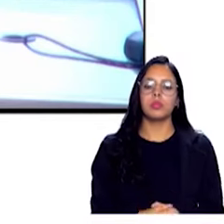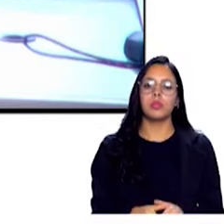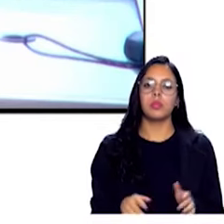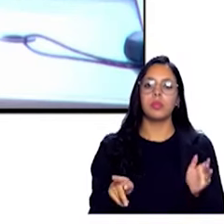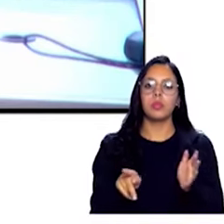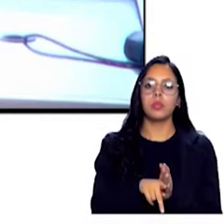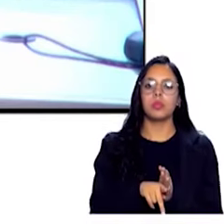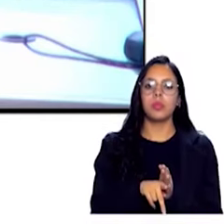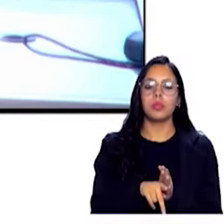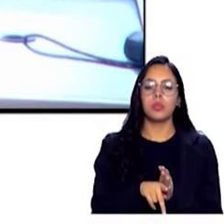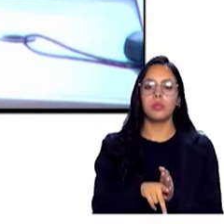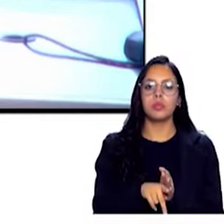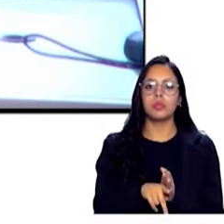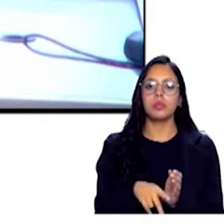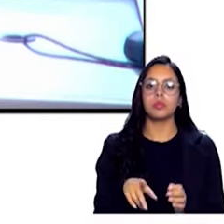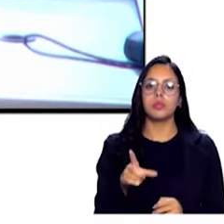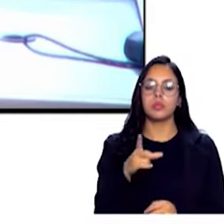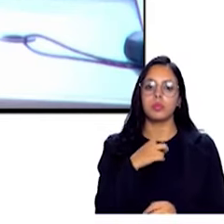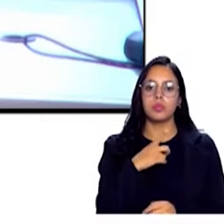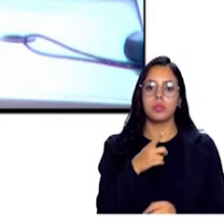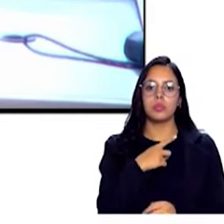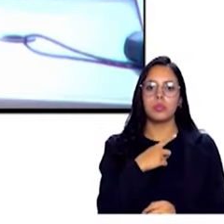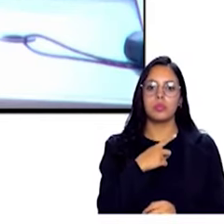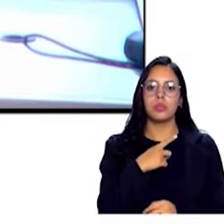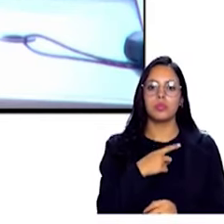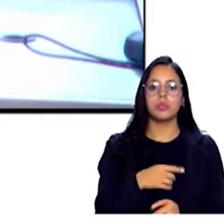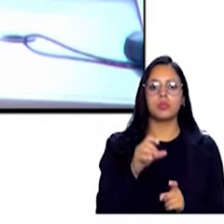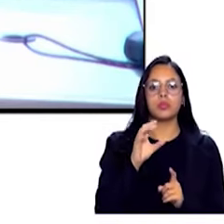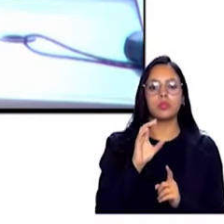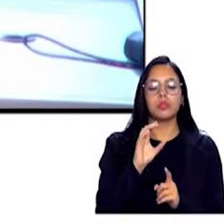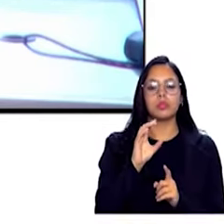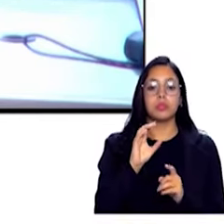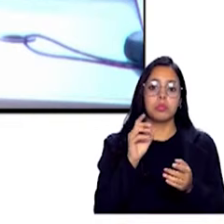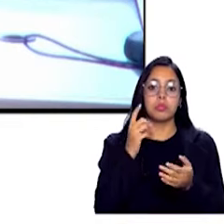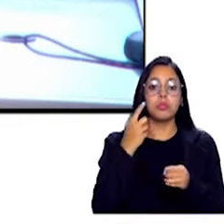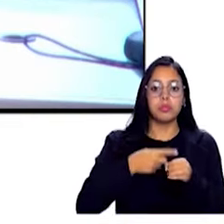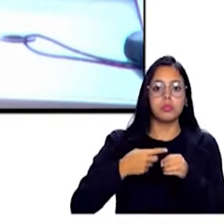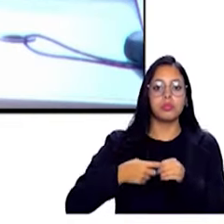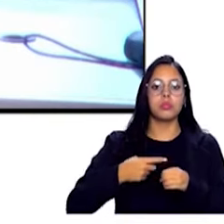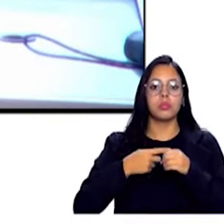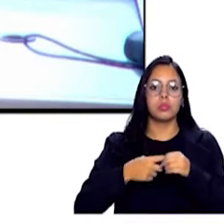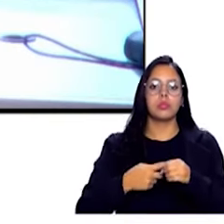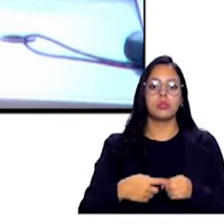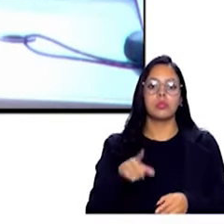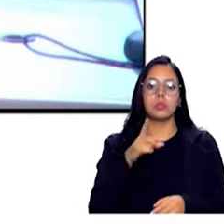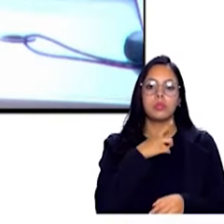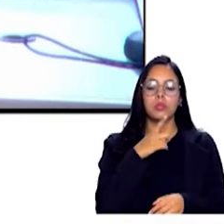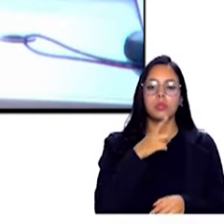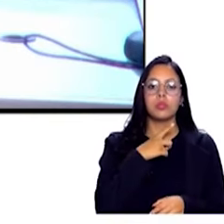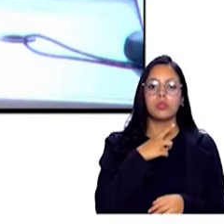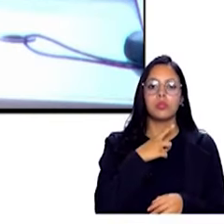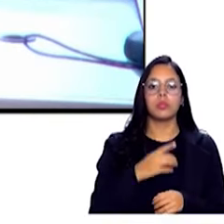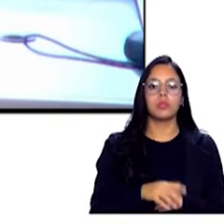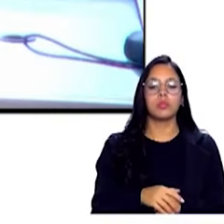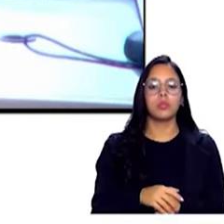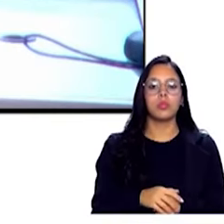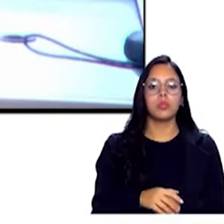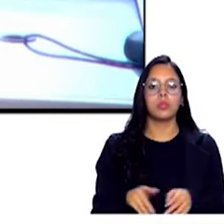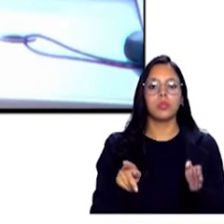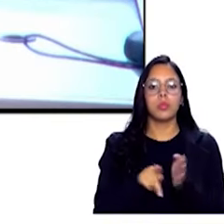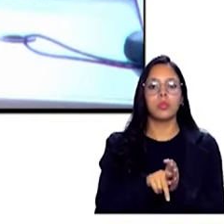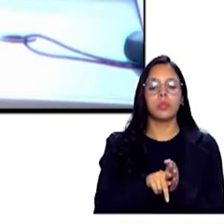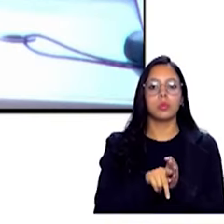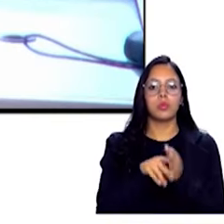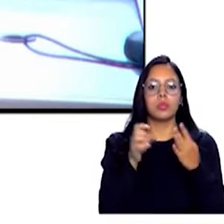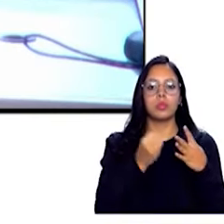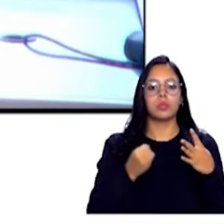cité c'est-à-dire se poser la question de savoir Quel est le rôle d'une cour de cassation dans un état démocratique